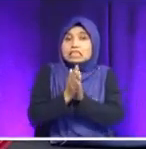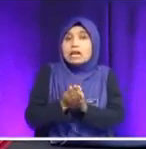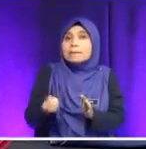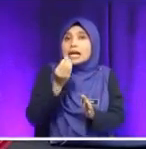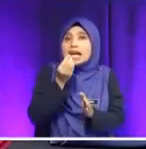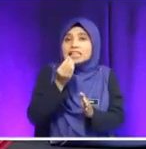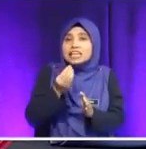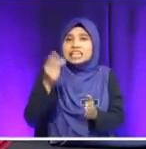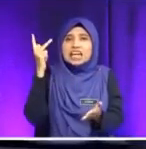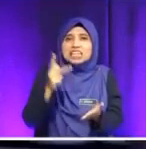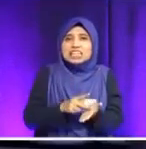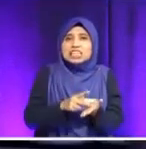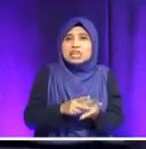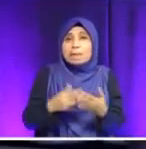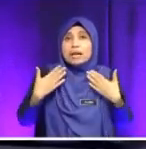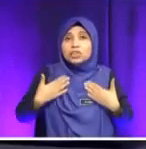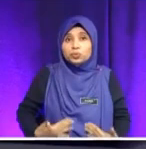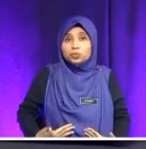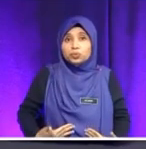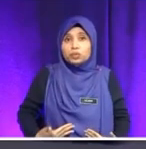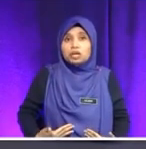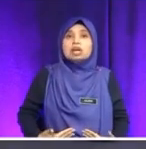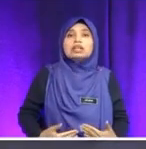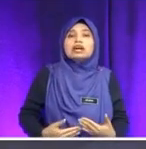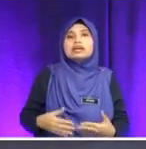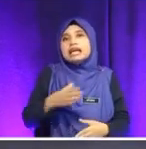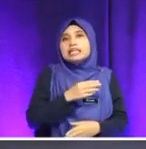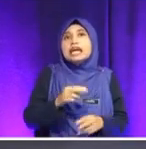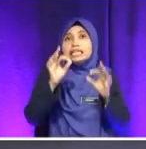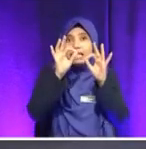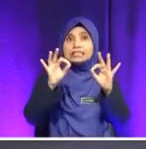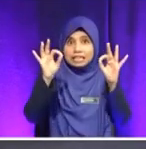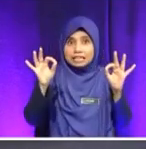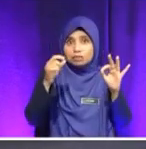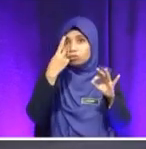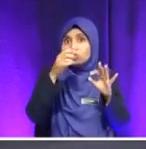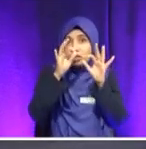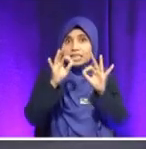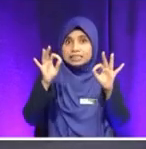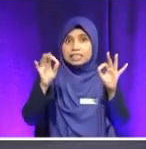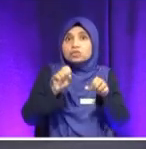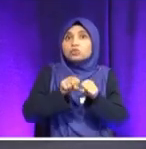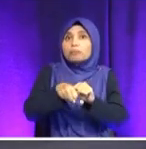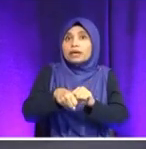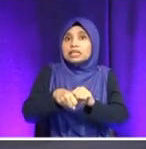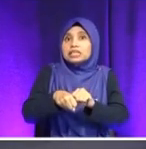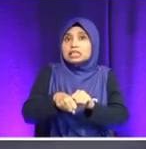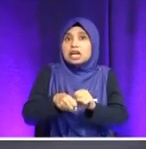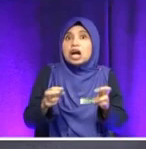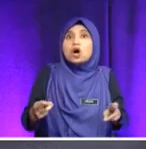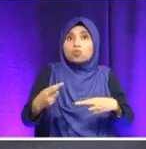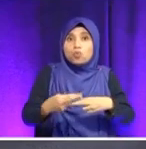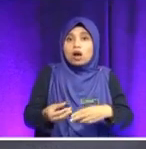atau terkena kepada pakaian pelanggan. Dan juga sebagai hiasan sebenarnya. Sebagai hiasan supaya ruang sajian kita tu nampak